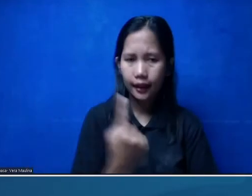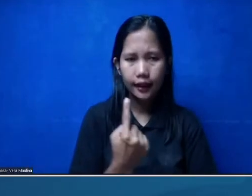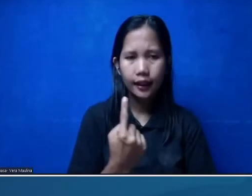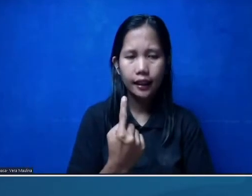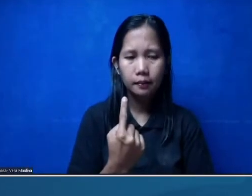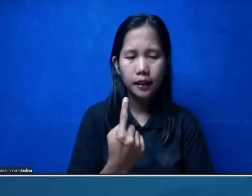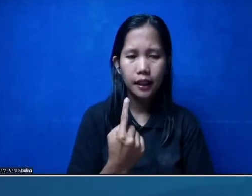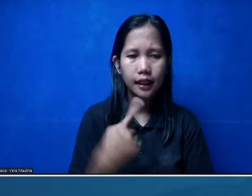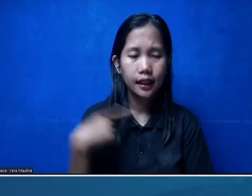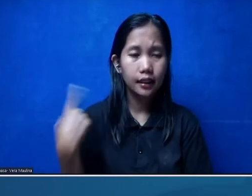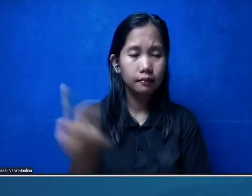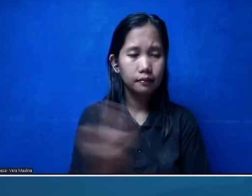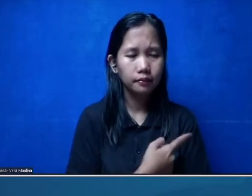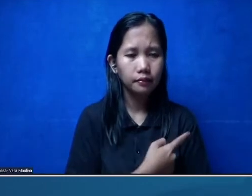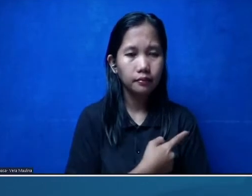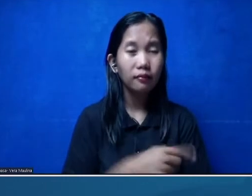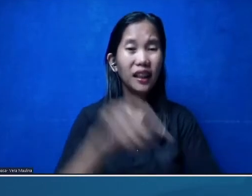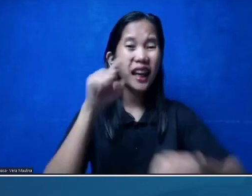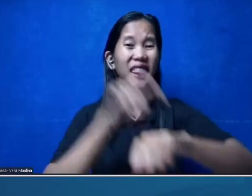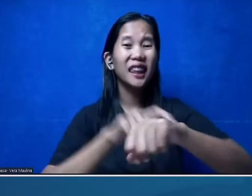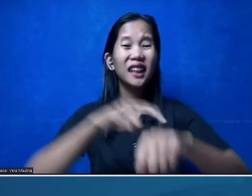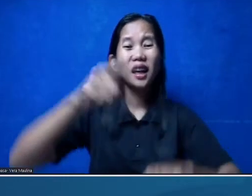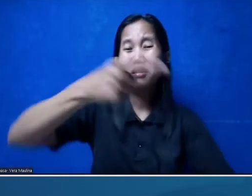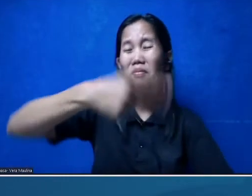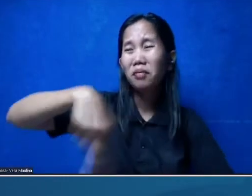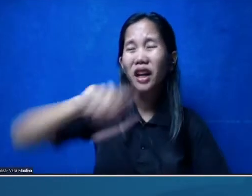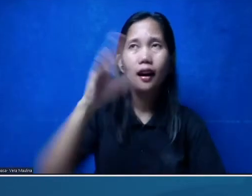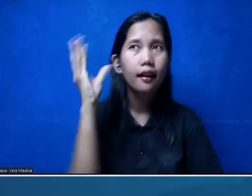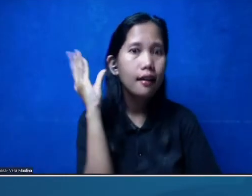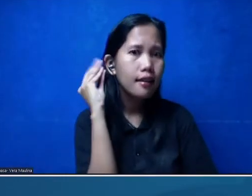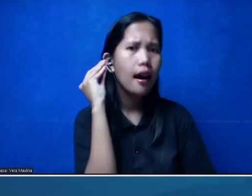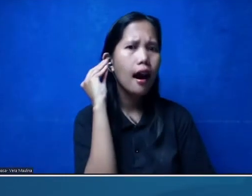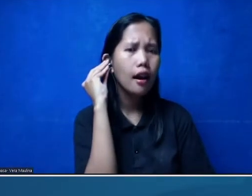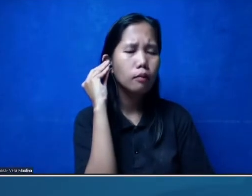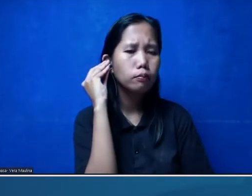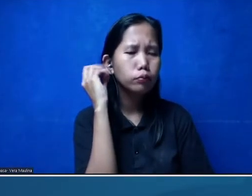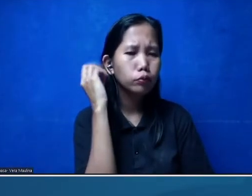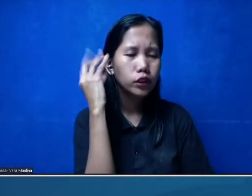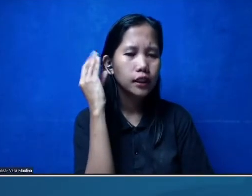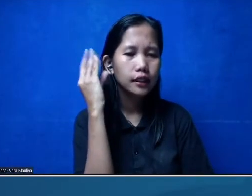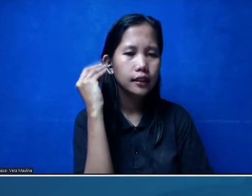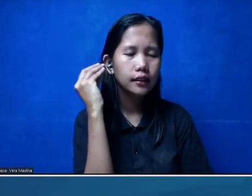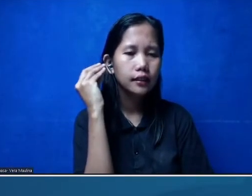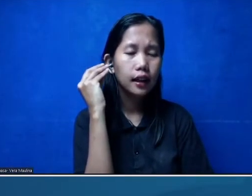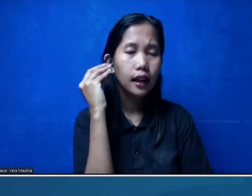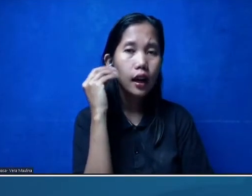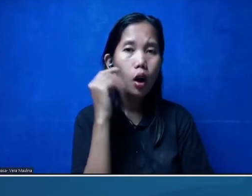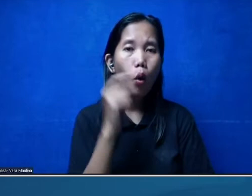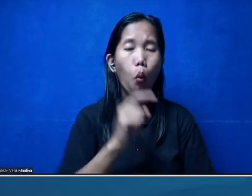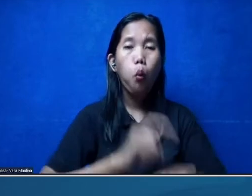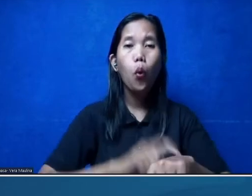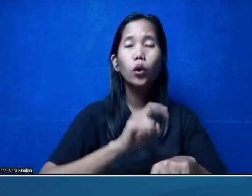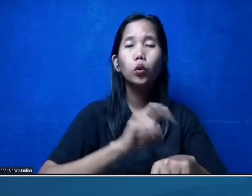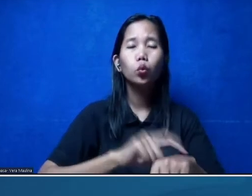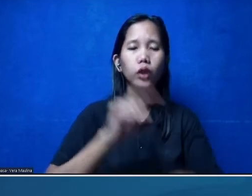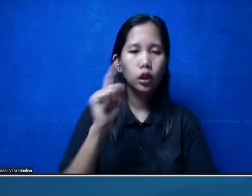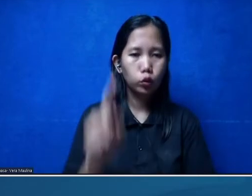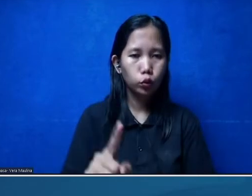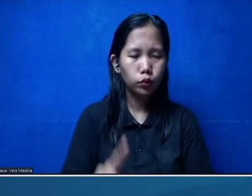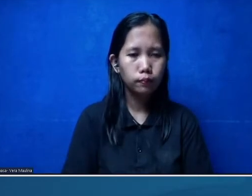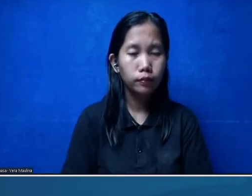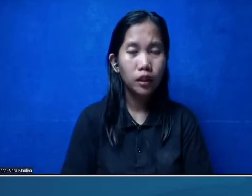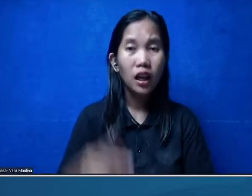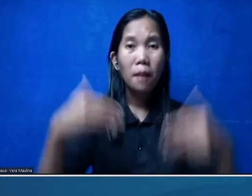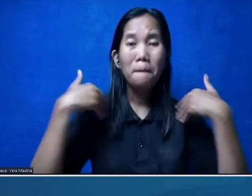yang berjalan-jalan dalam taman itu pada waktu hari sejuk bersembunyilah manusia dan istrinya itu